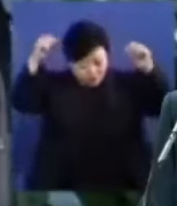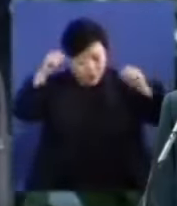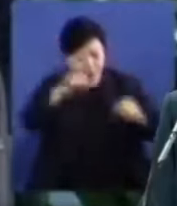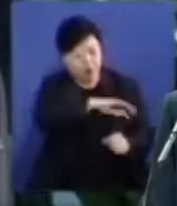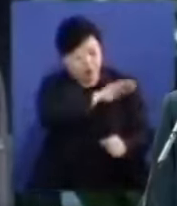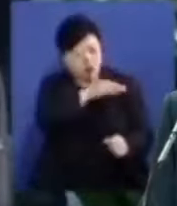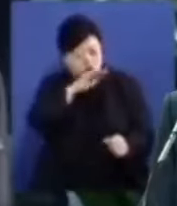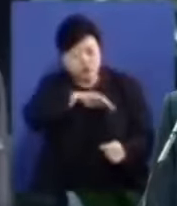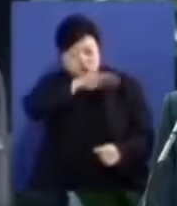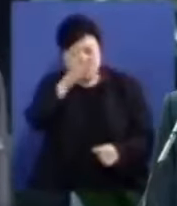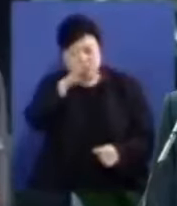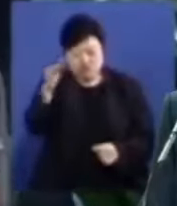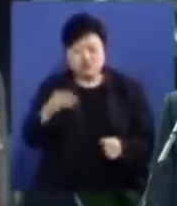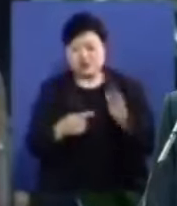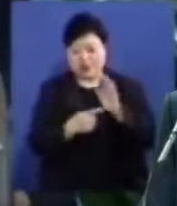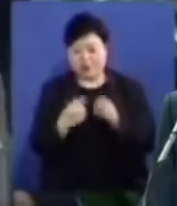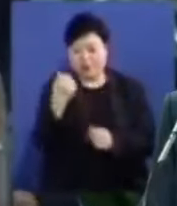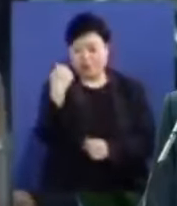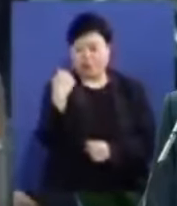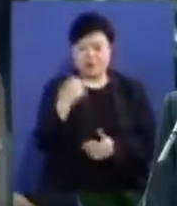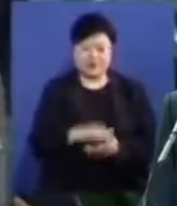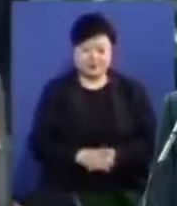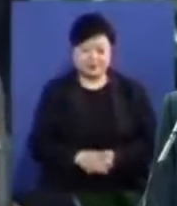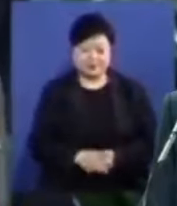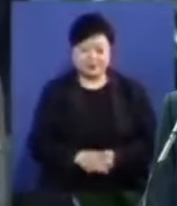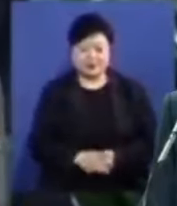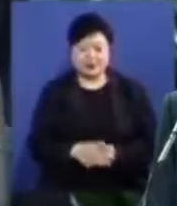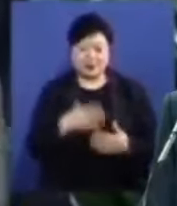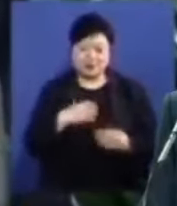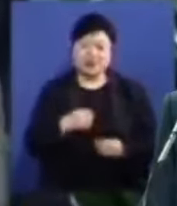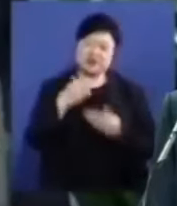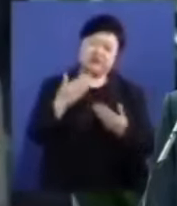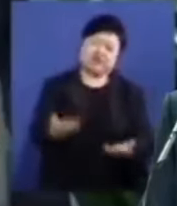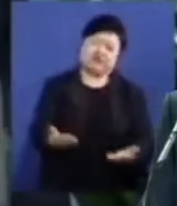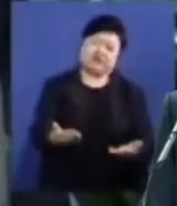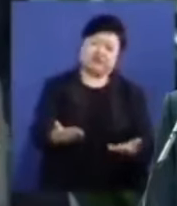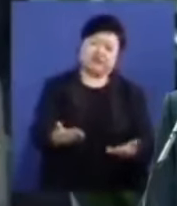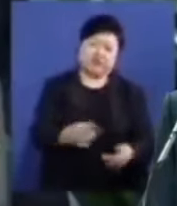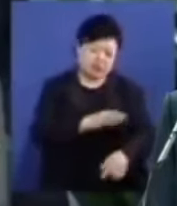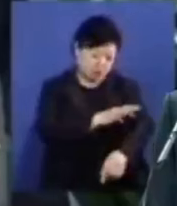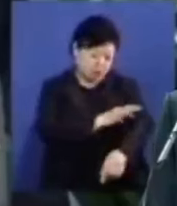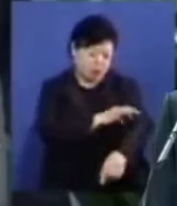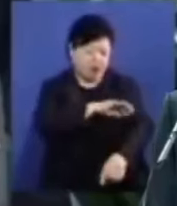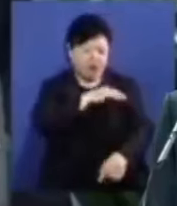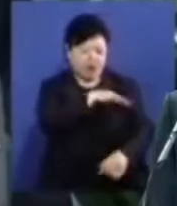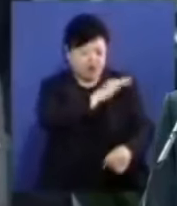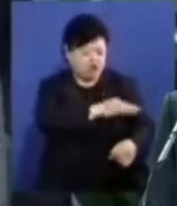붙어요. 이걸 편안하게 놔주면 근육이 붙지 않아요.